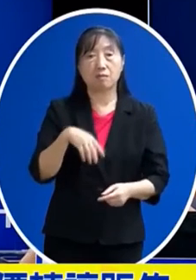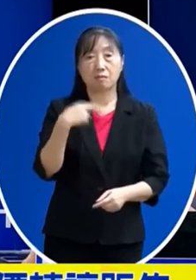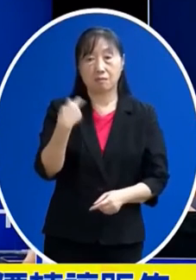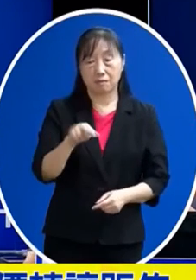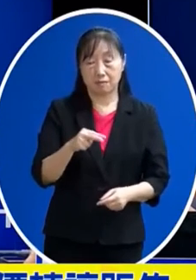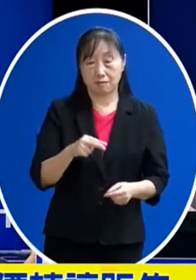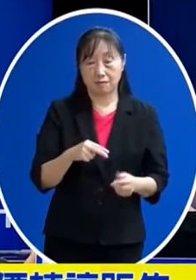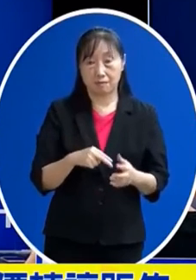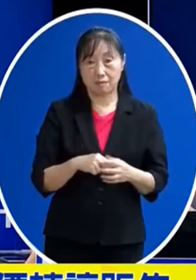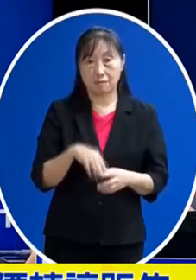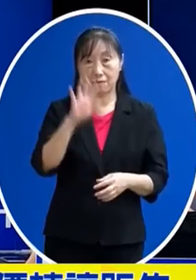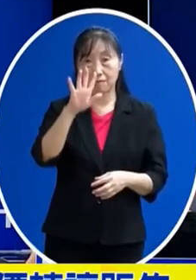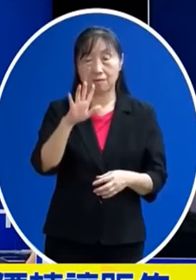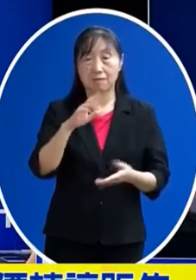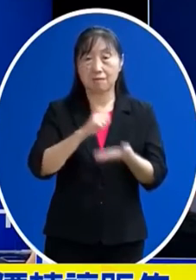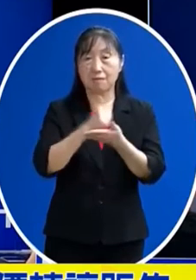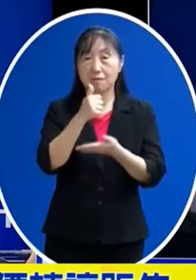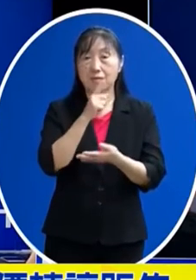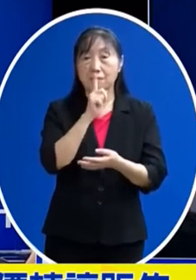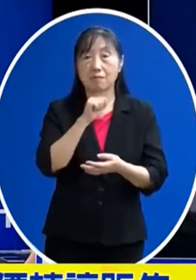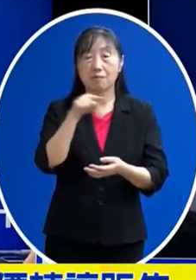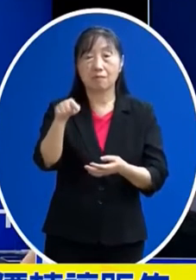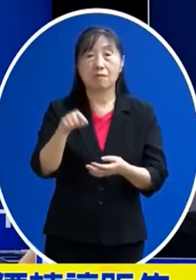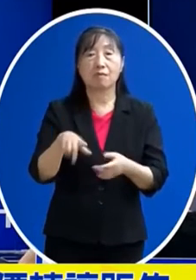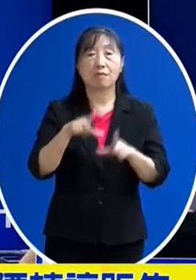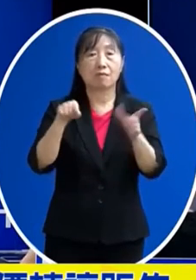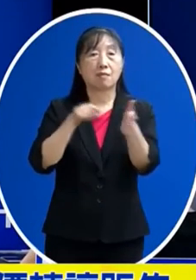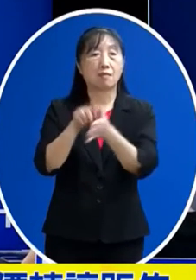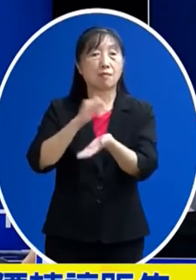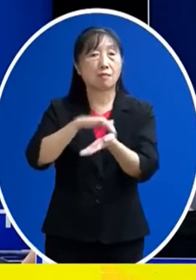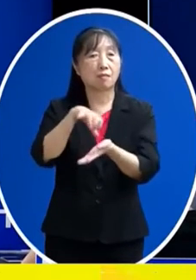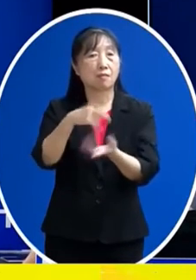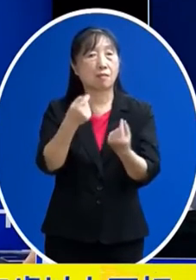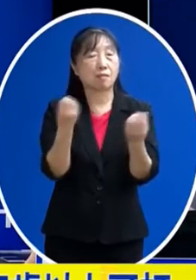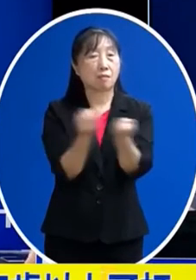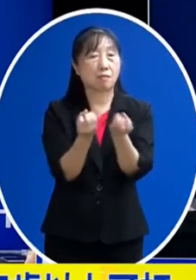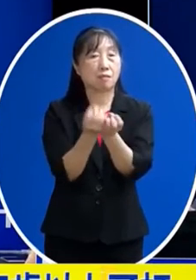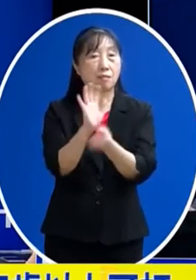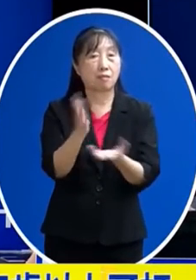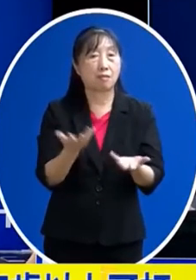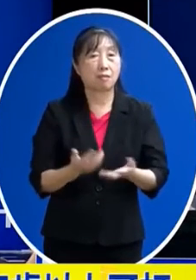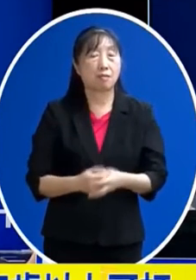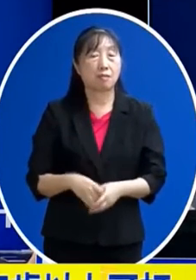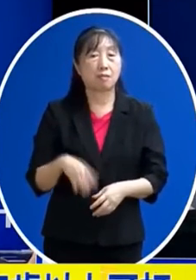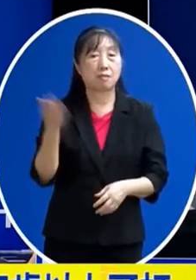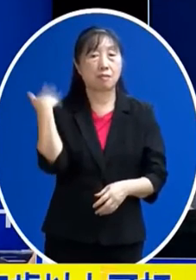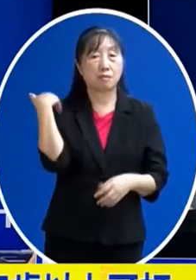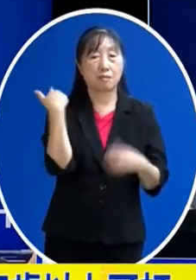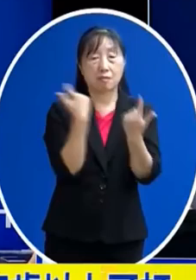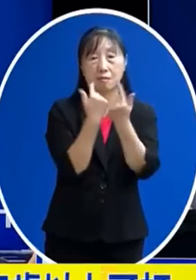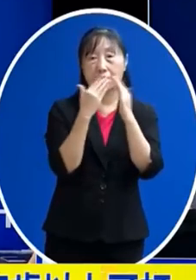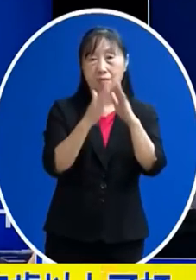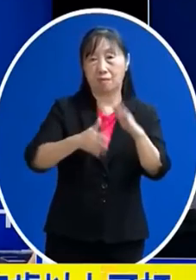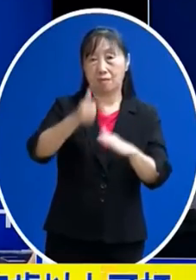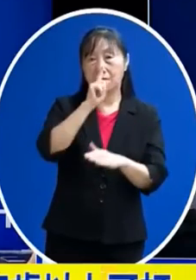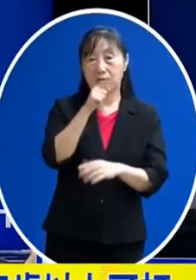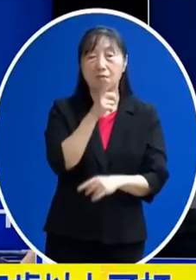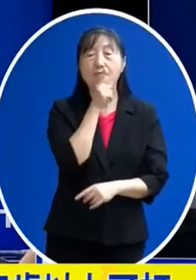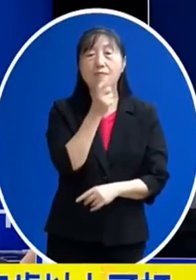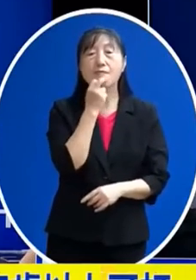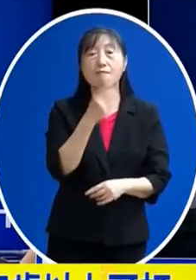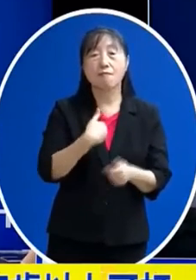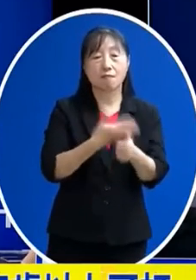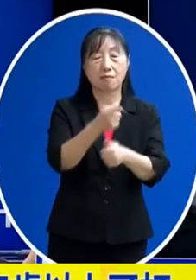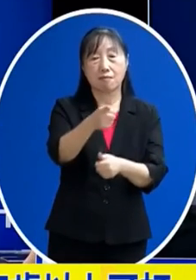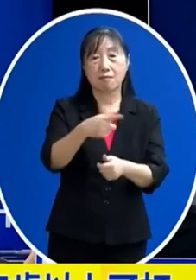有有媒体人说这个大直的诊所也有这样子的状况，那之前柯市长一直说中央就是配